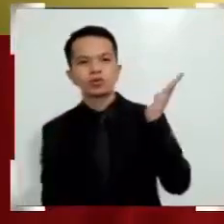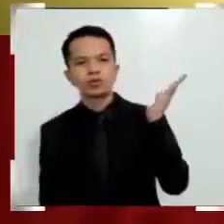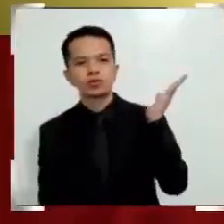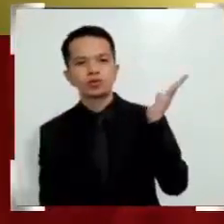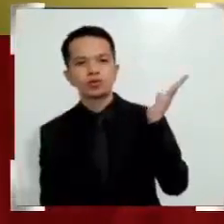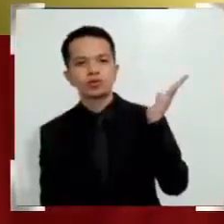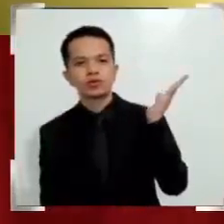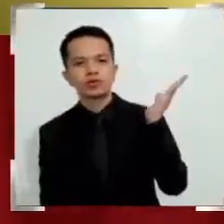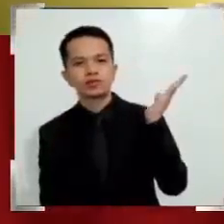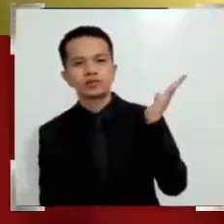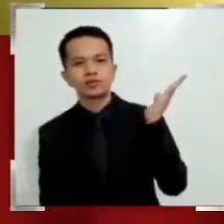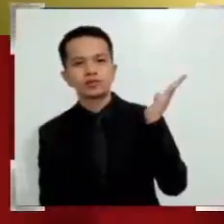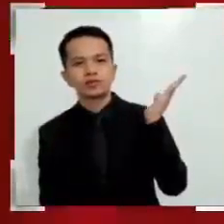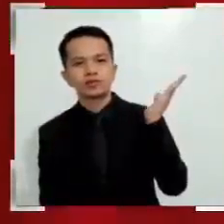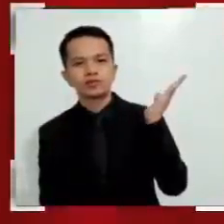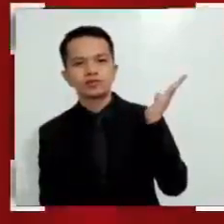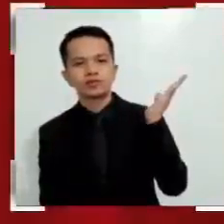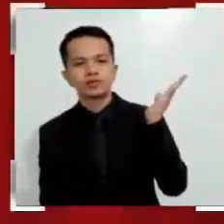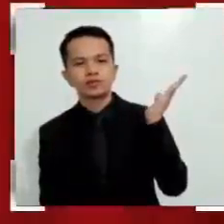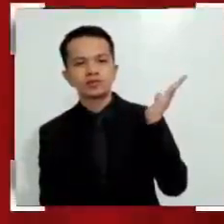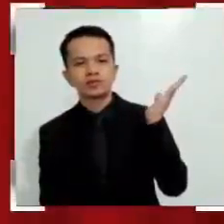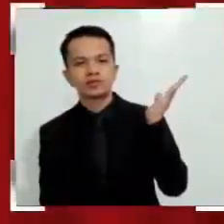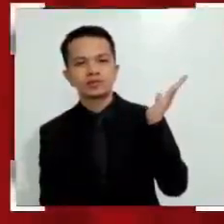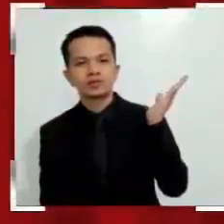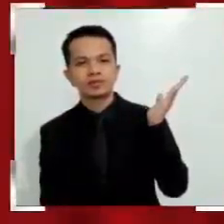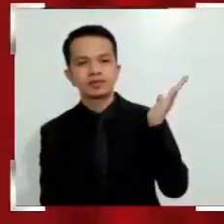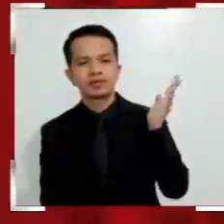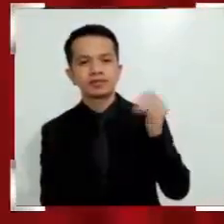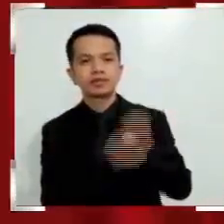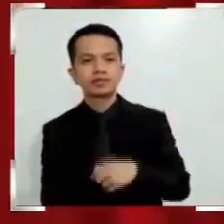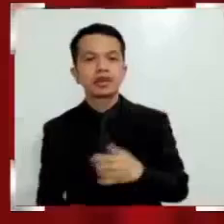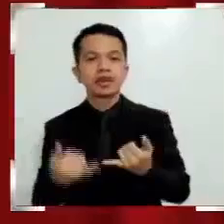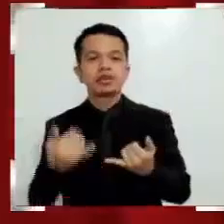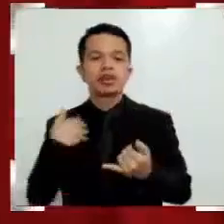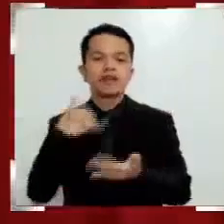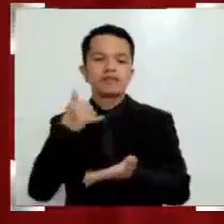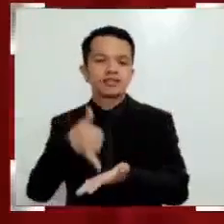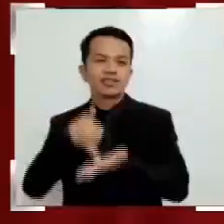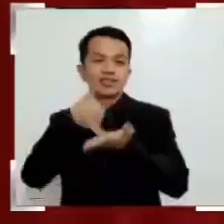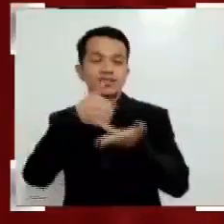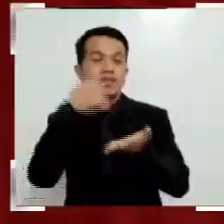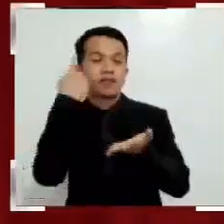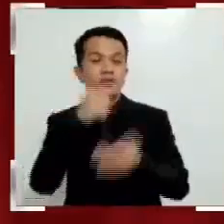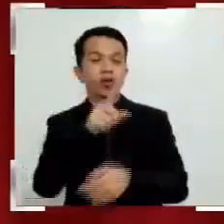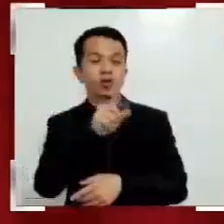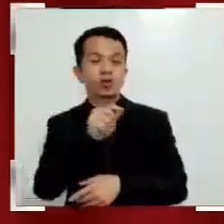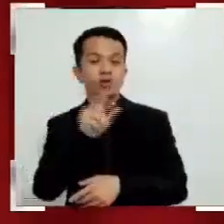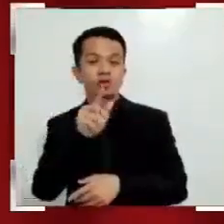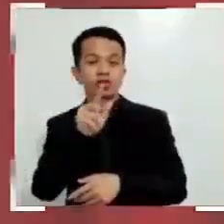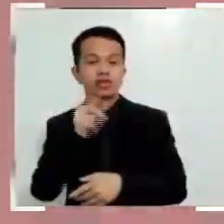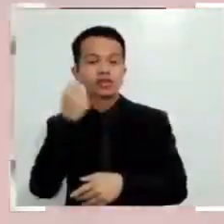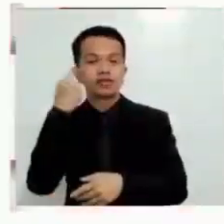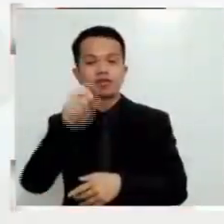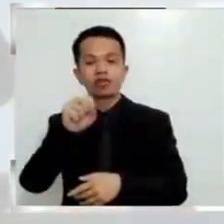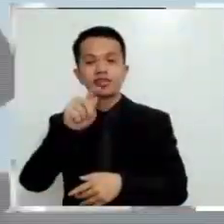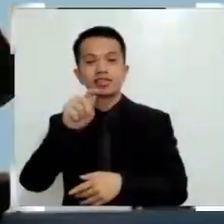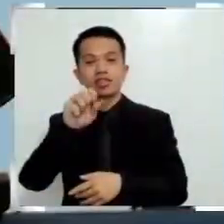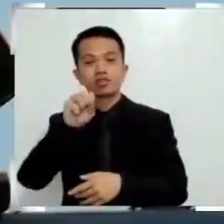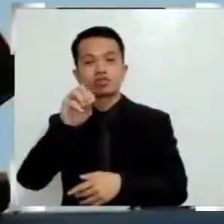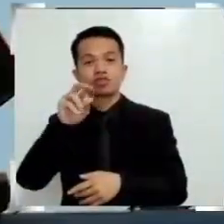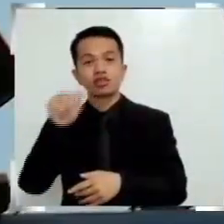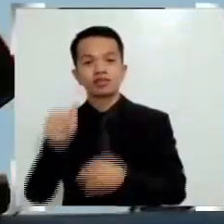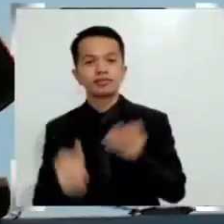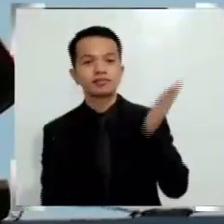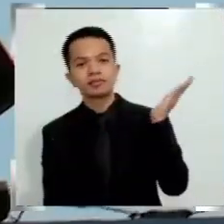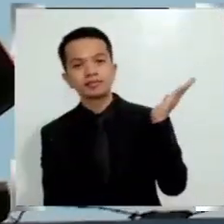Richards at Richard Yap. Hall of Fame awardee naman for 2023 si State of the Nation anchor Atom Araujo.